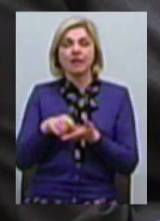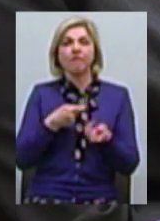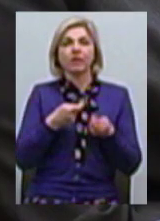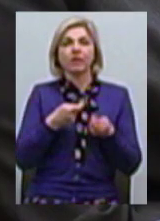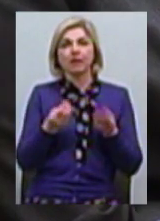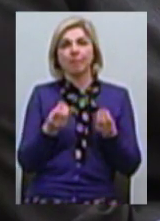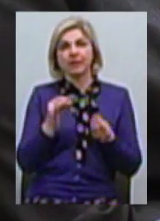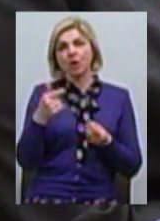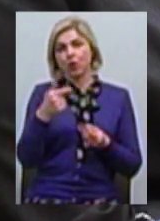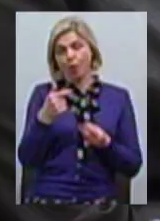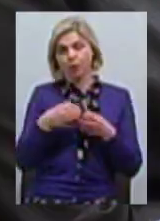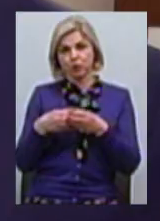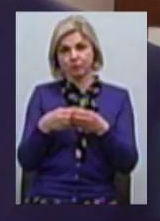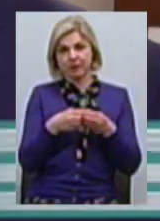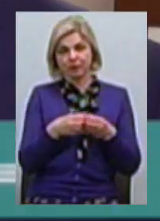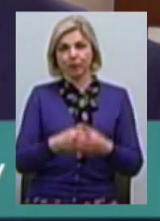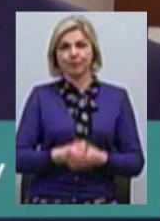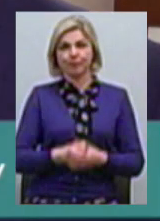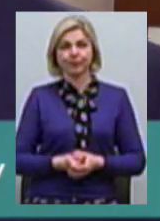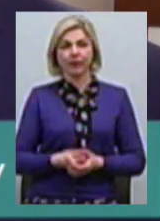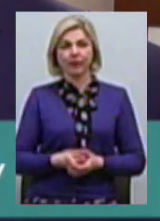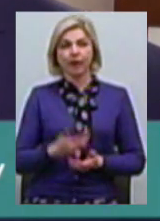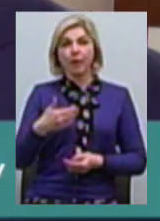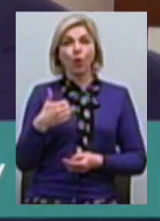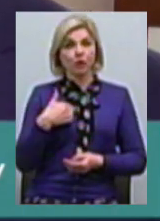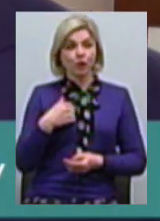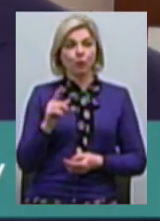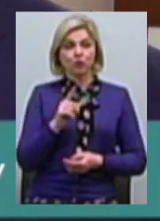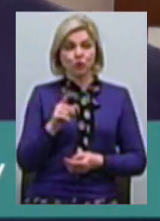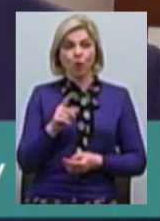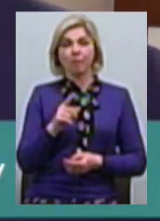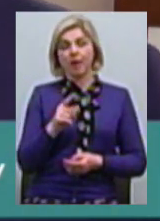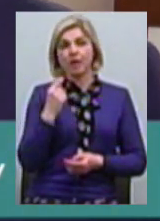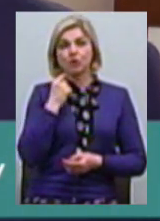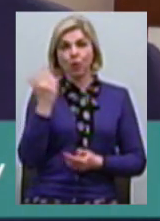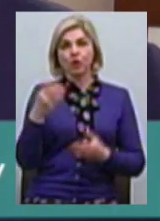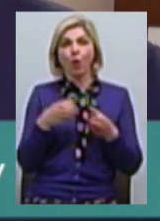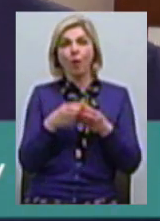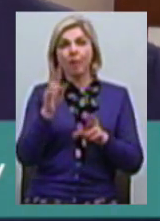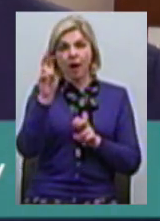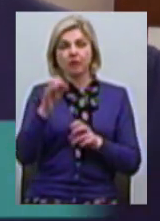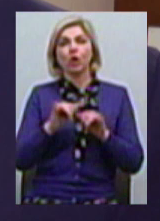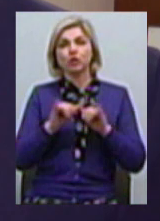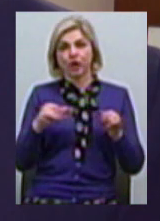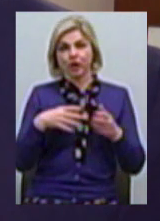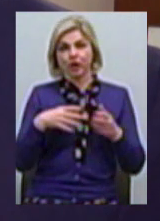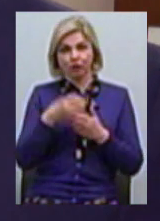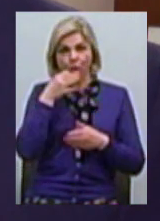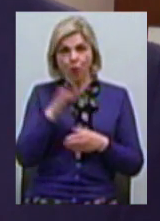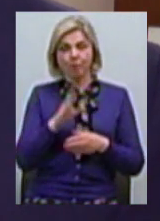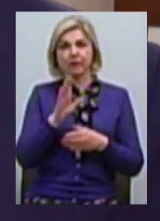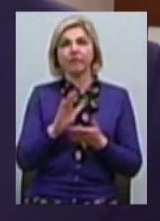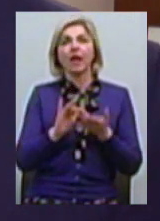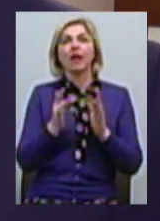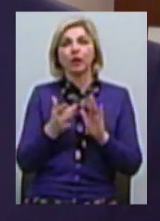бізнесу та громадянським суспільством. Ми прагнемо, щоб естонські компанії поширювали свій досвід у сфері електронного врядування